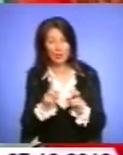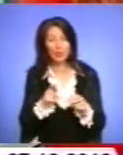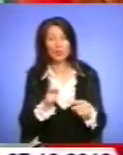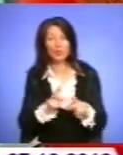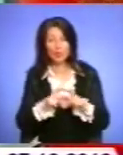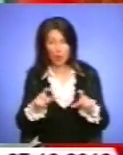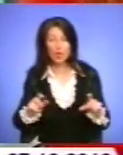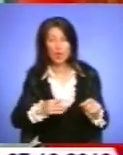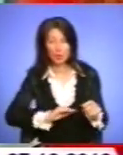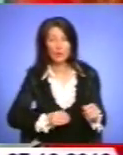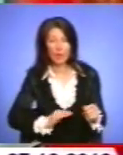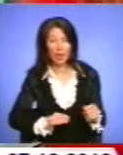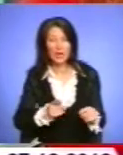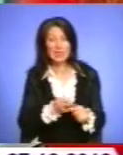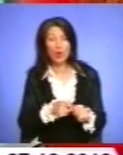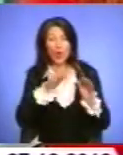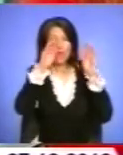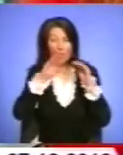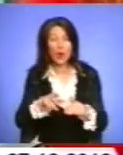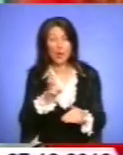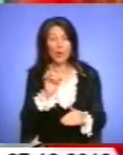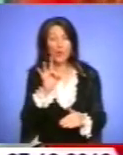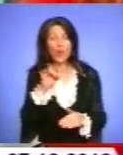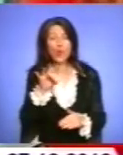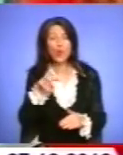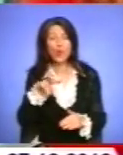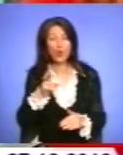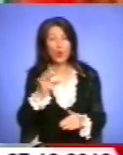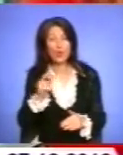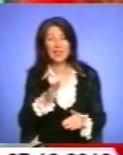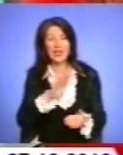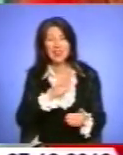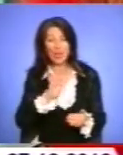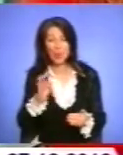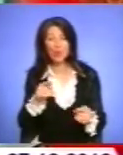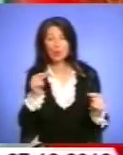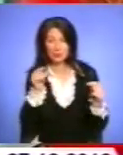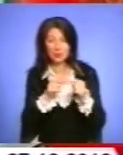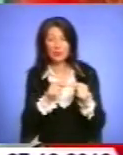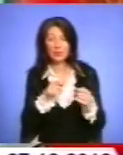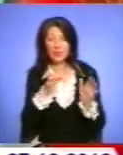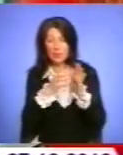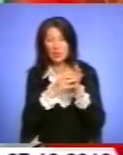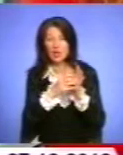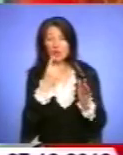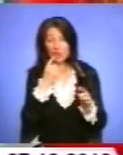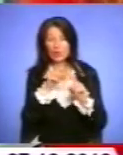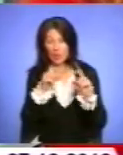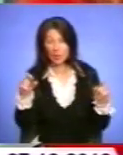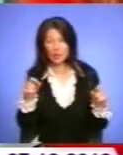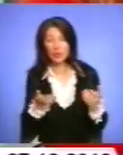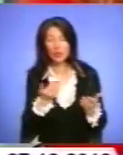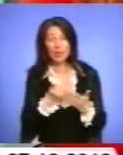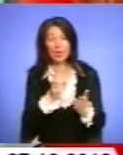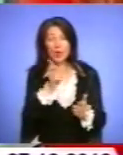установу, з якого впала бурулька, і де не було відповідних позначок. Тому, оскільки, якщо бурульку не є